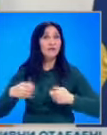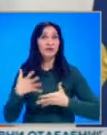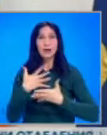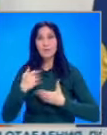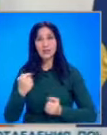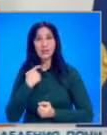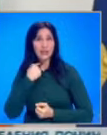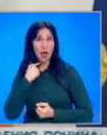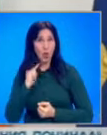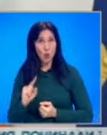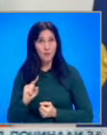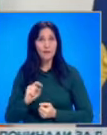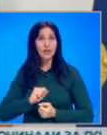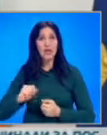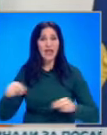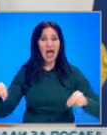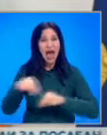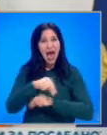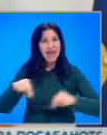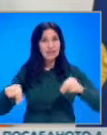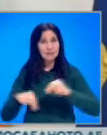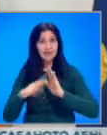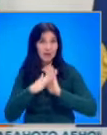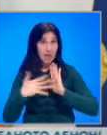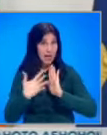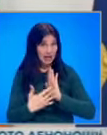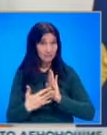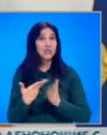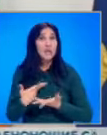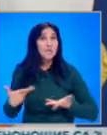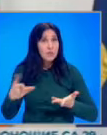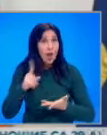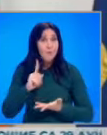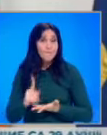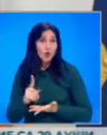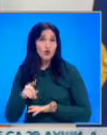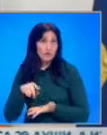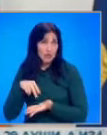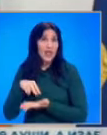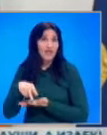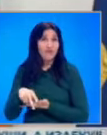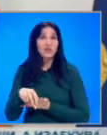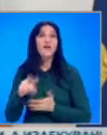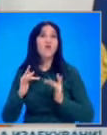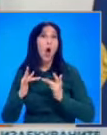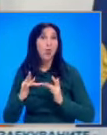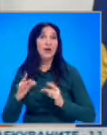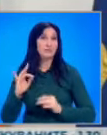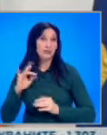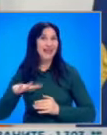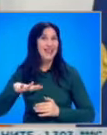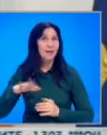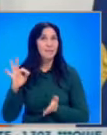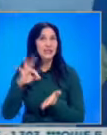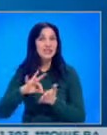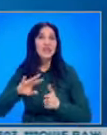губим и да разместваме графици, ние можем да се движим в онлайн среда, изцяло в присъствена среда